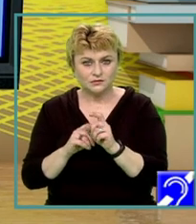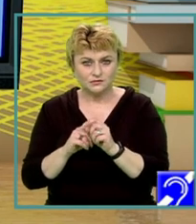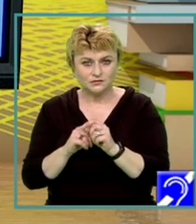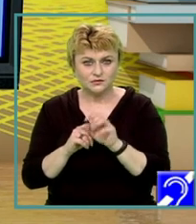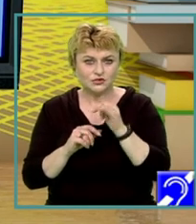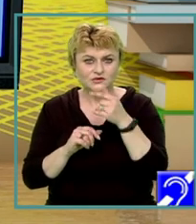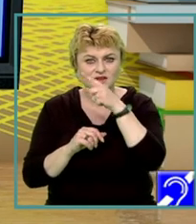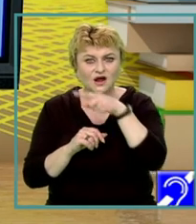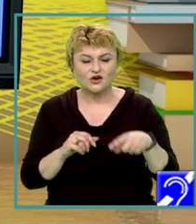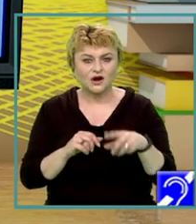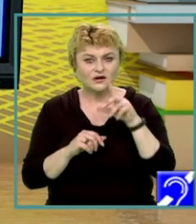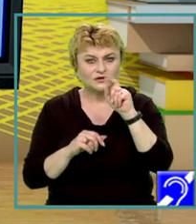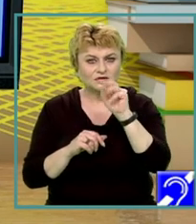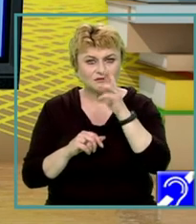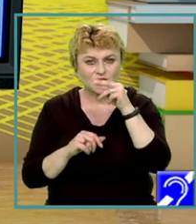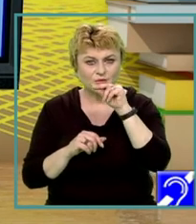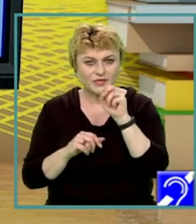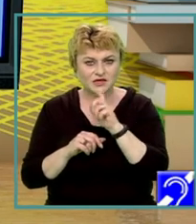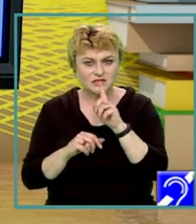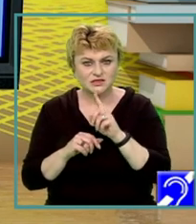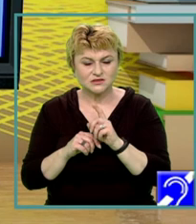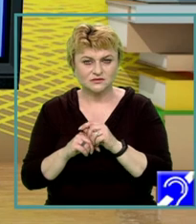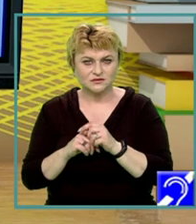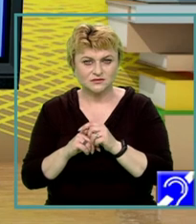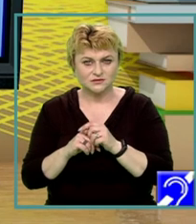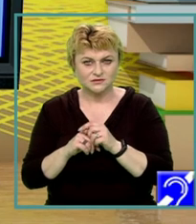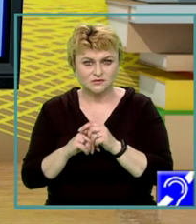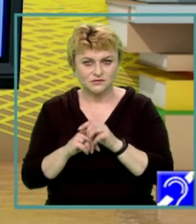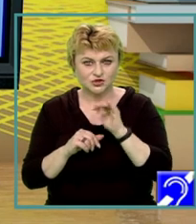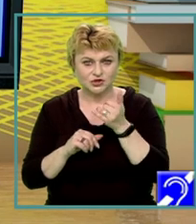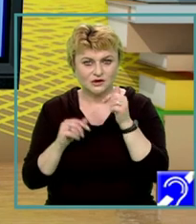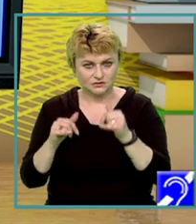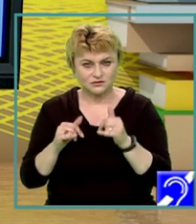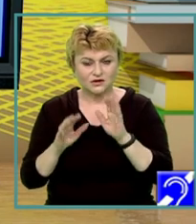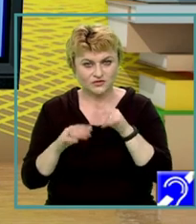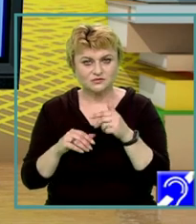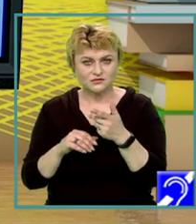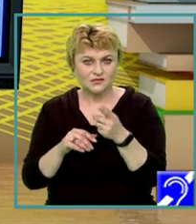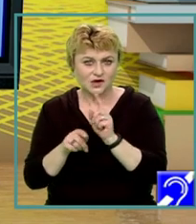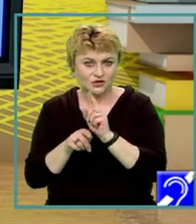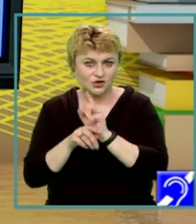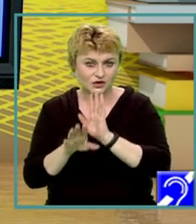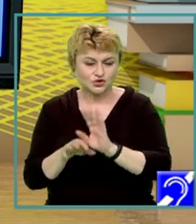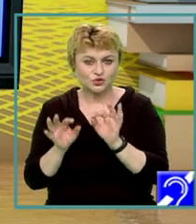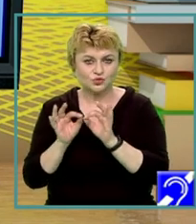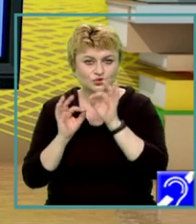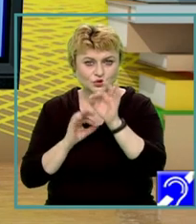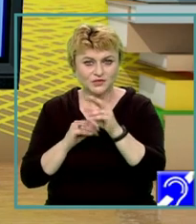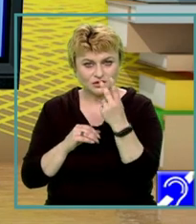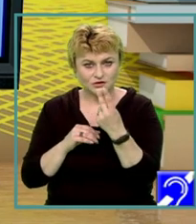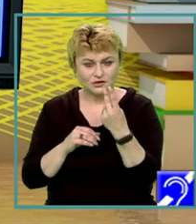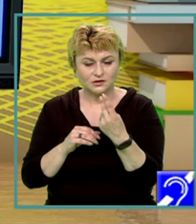sunt congruente Așadar și ac va avea aceeași lungime ca și bd de 2 km